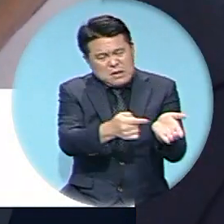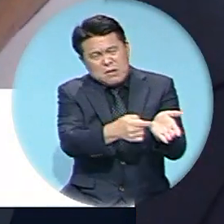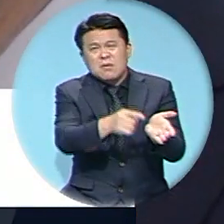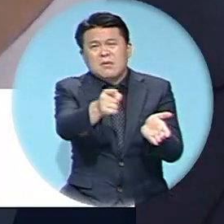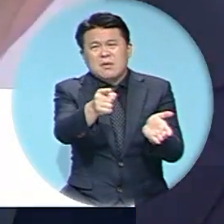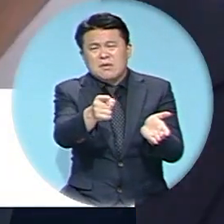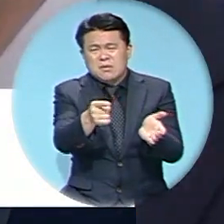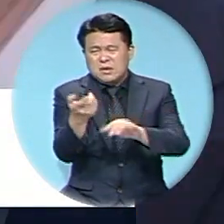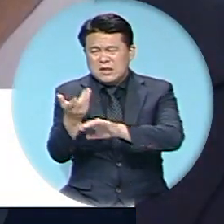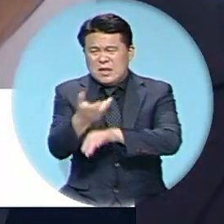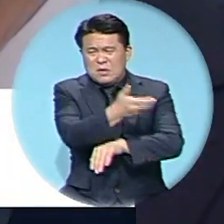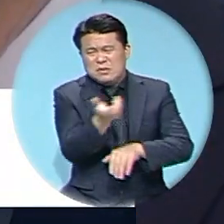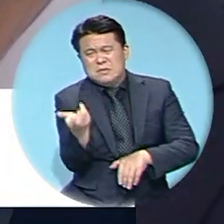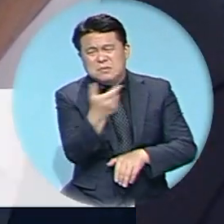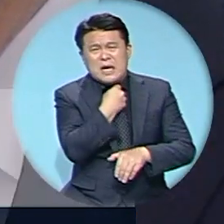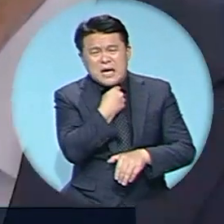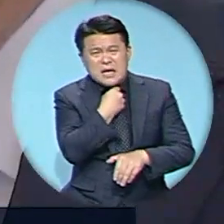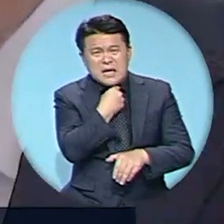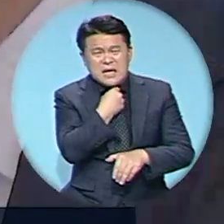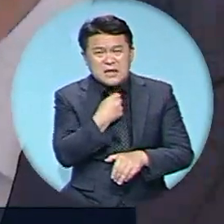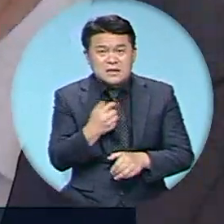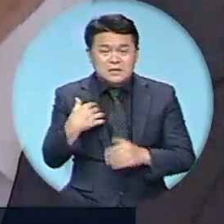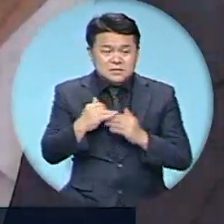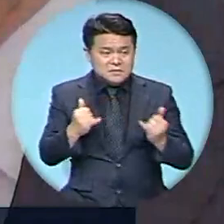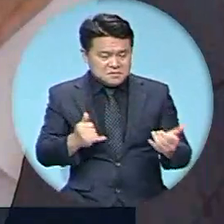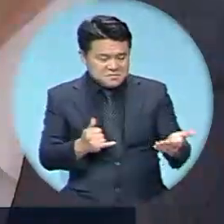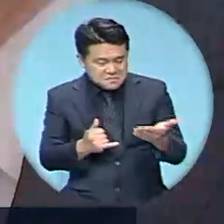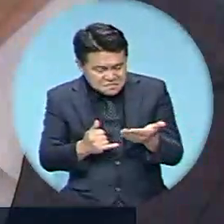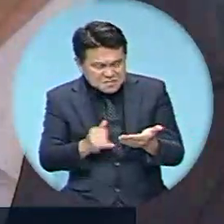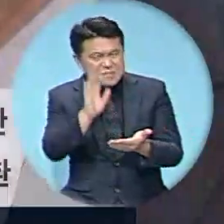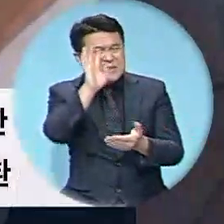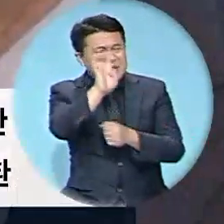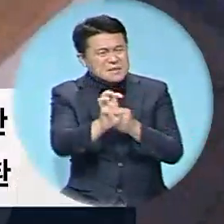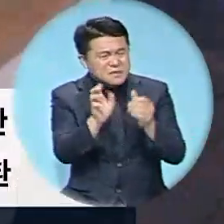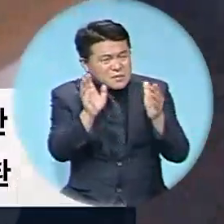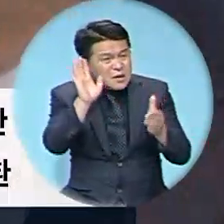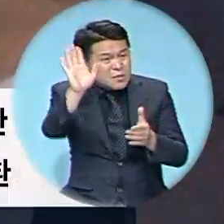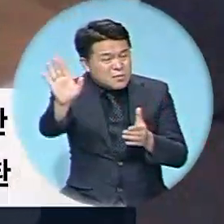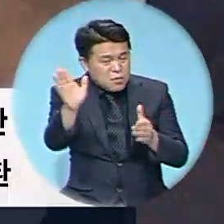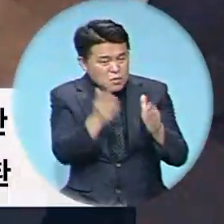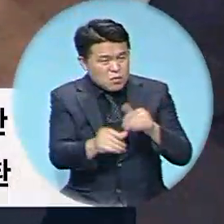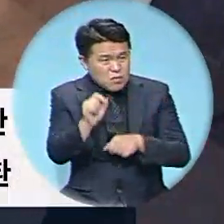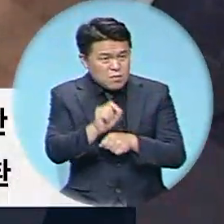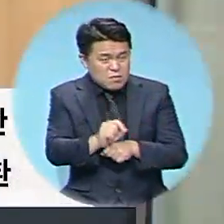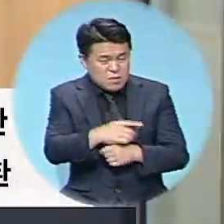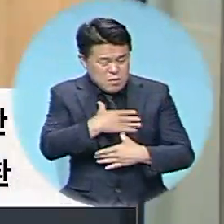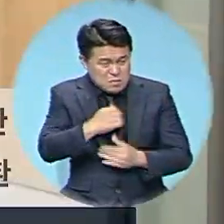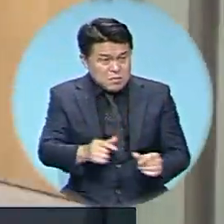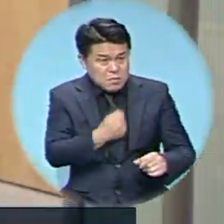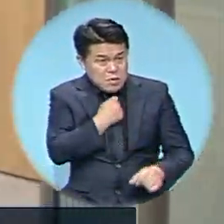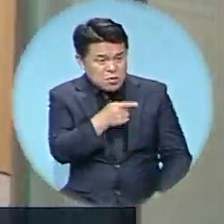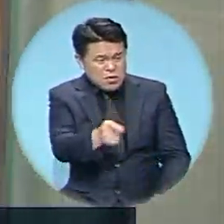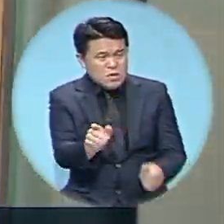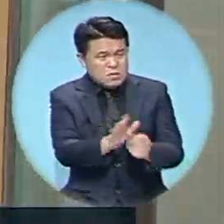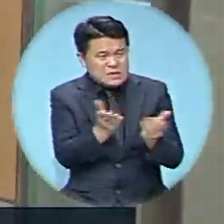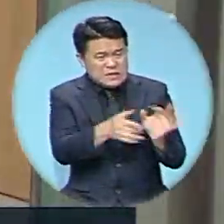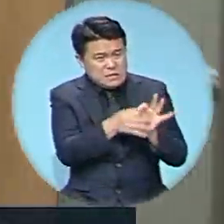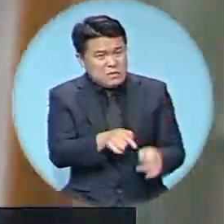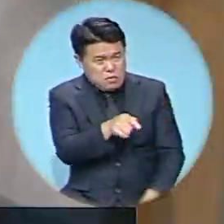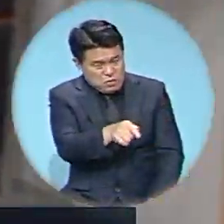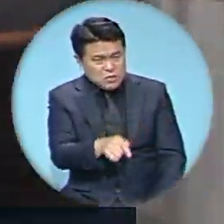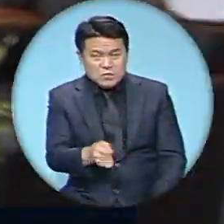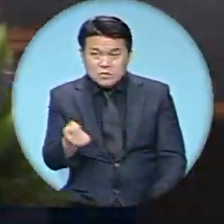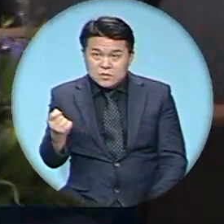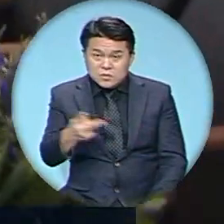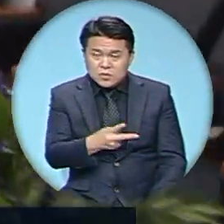인사 이동을 요구했지만 담당자들은 오히려 남은 30년 공무원 생활을 편하게 하고 싶으면 비서로 계속 재직해달라며